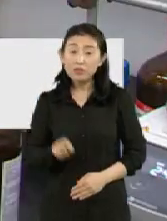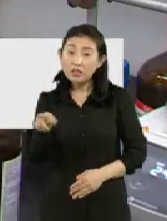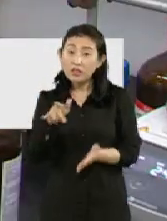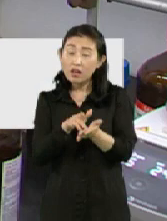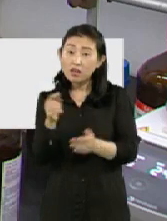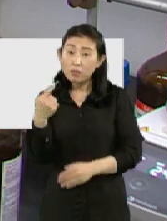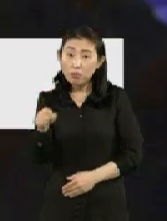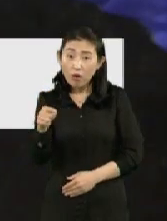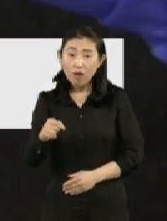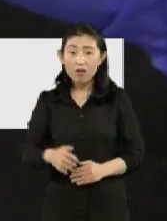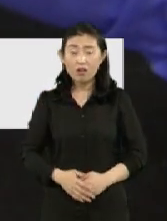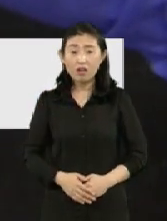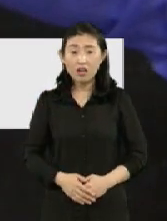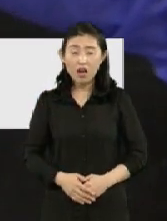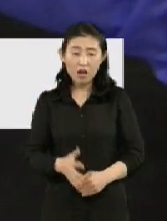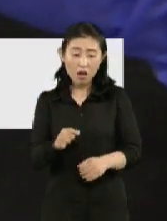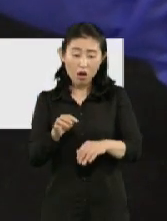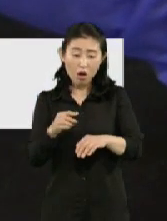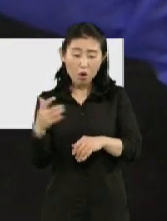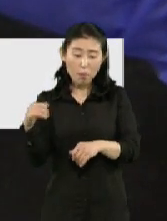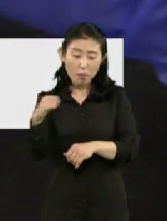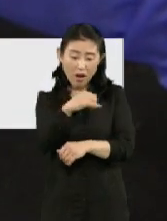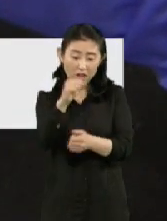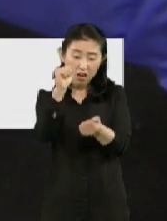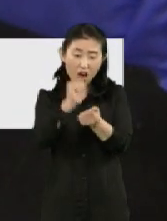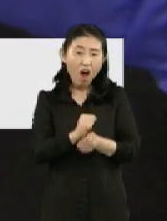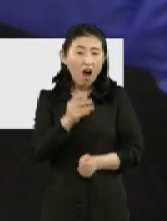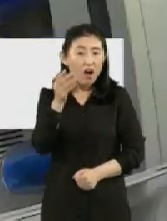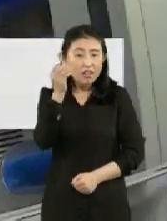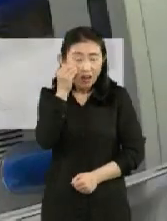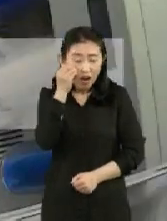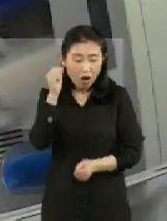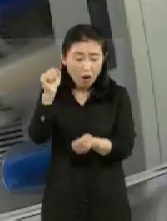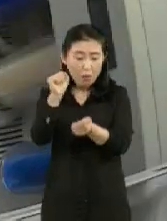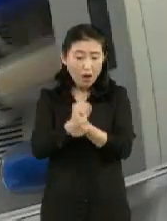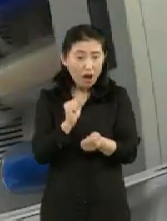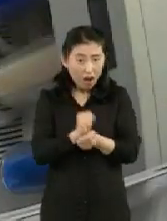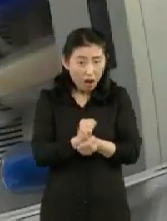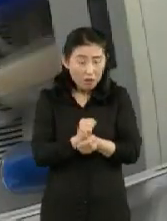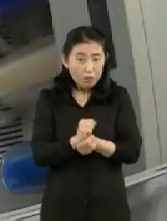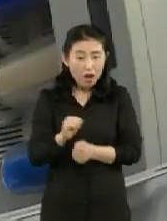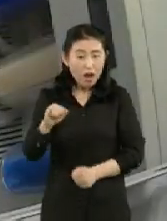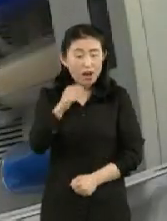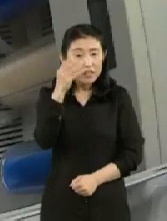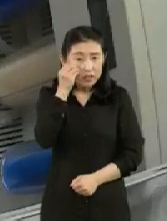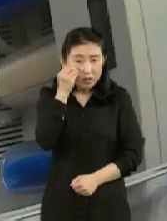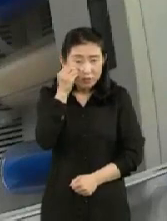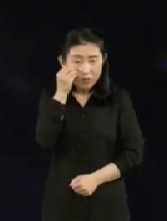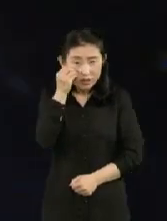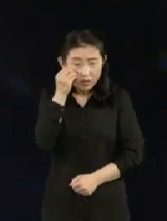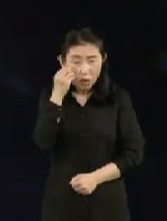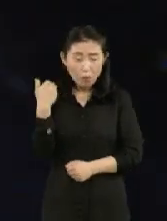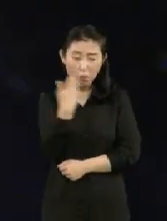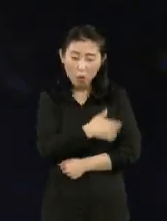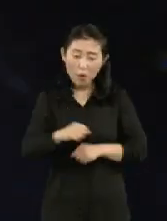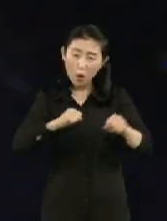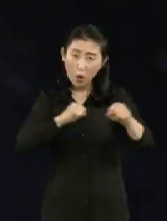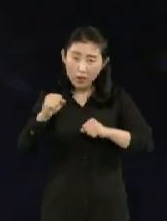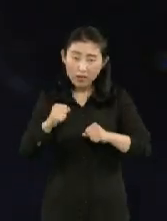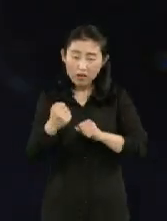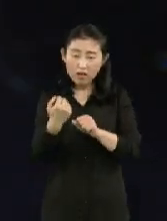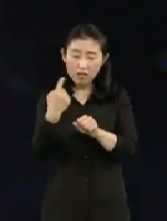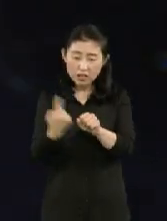면역 강화제는 세포가 실제 바이러스로 인식하도록 유도하는 가짜 RNA 화합물로 항체